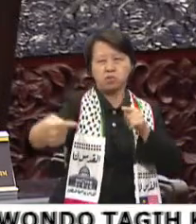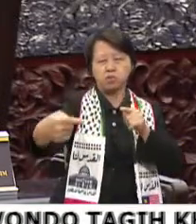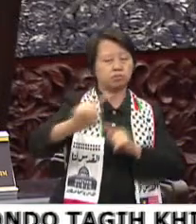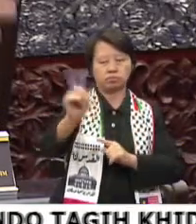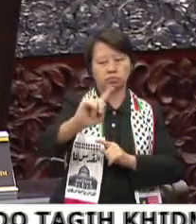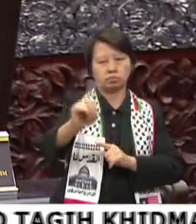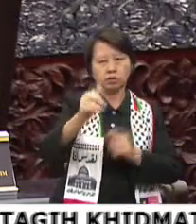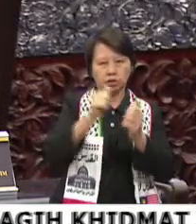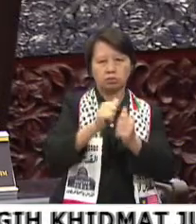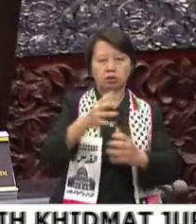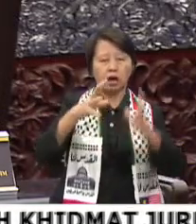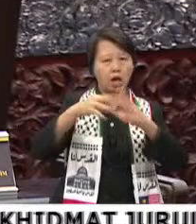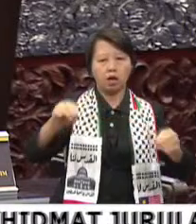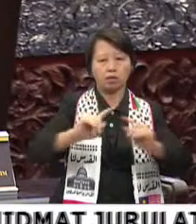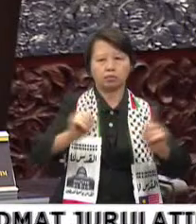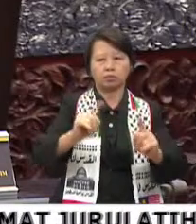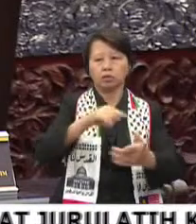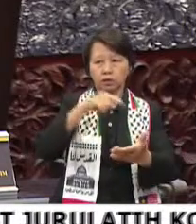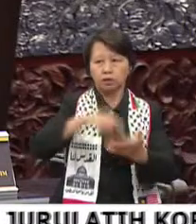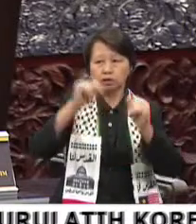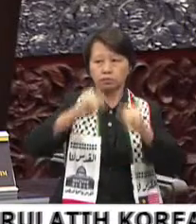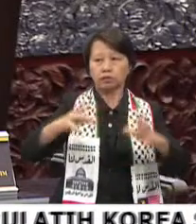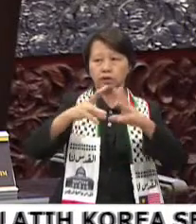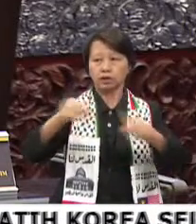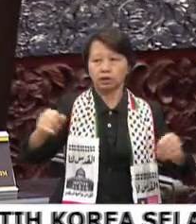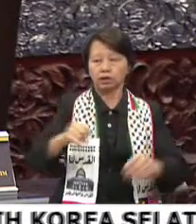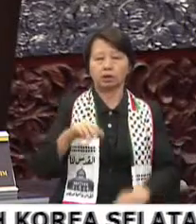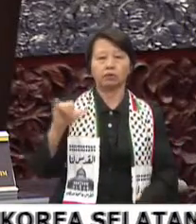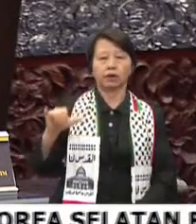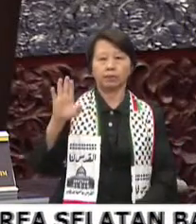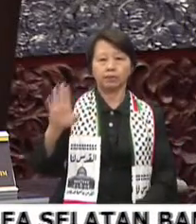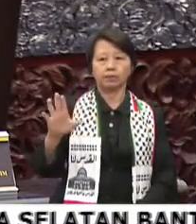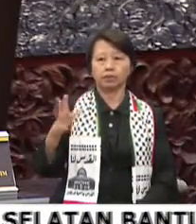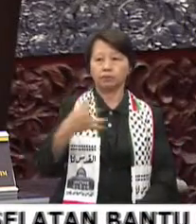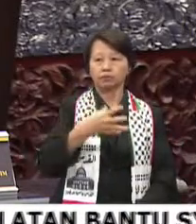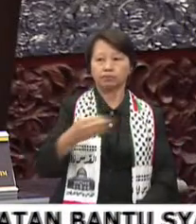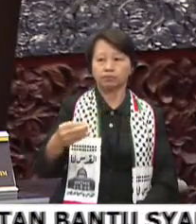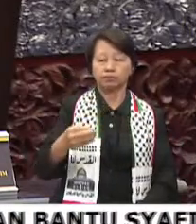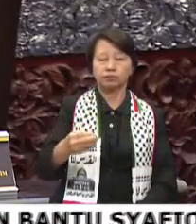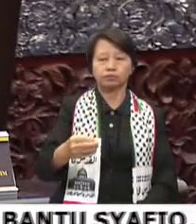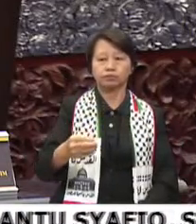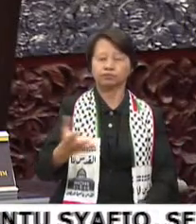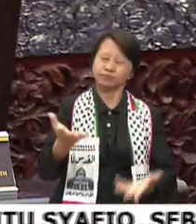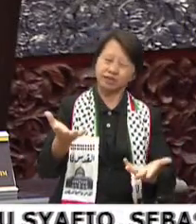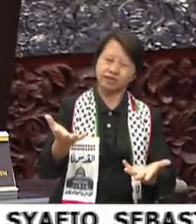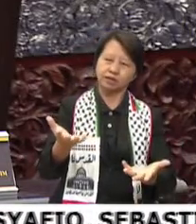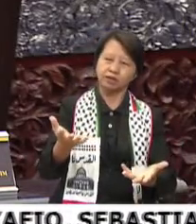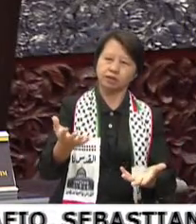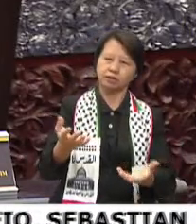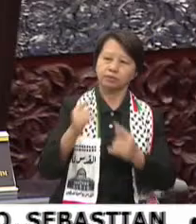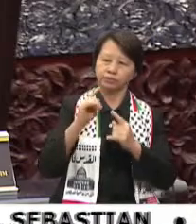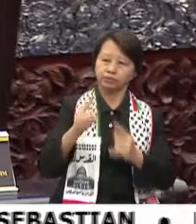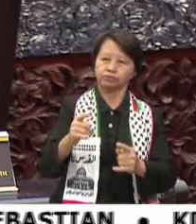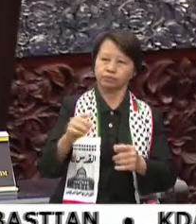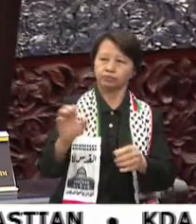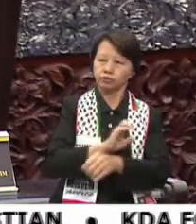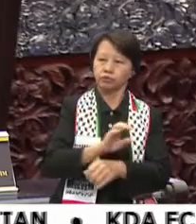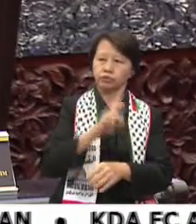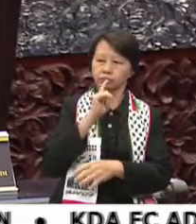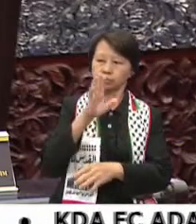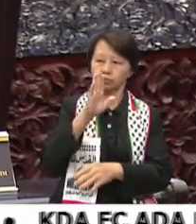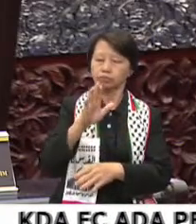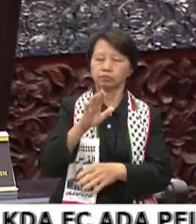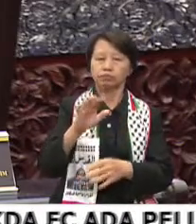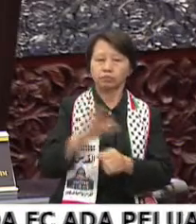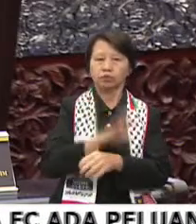dapat diselesaikan ini benda selesai yang berhormat dengan charming lah kira Prime Minister NI cukup charming lah